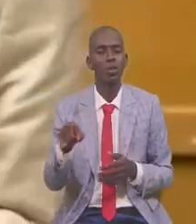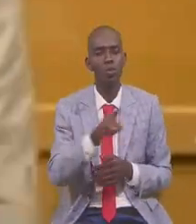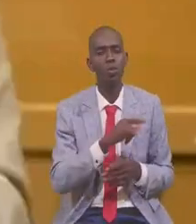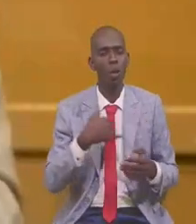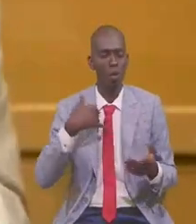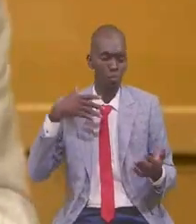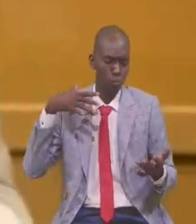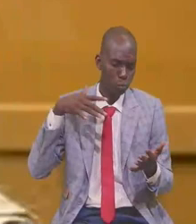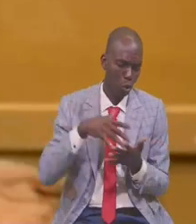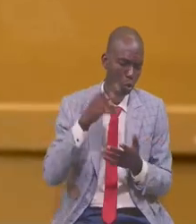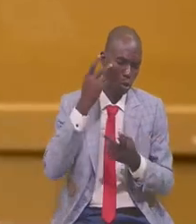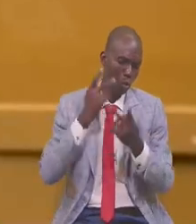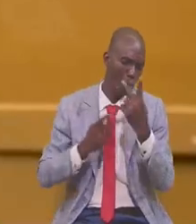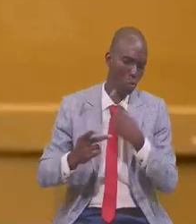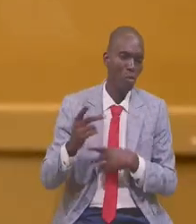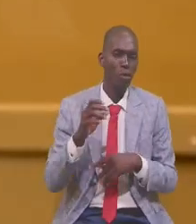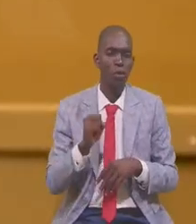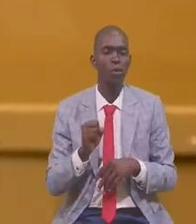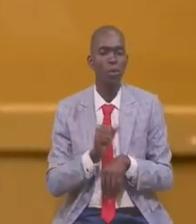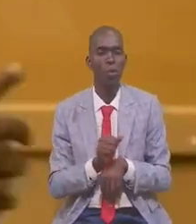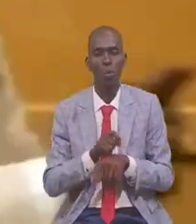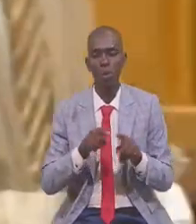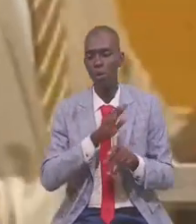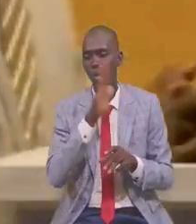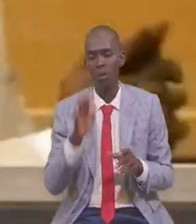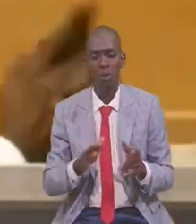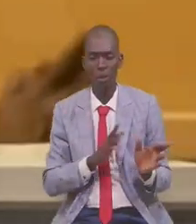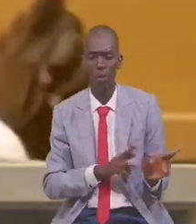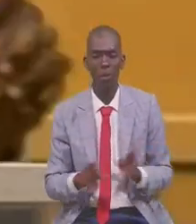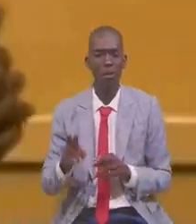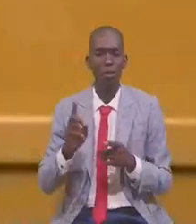pas comment se préparer pour le moment où ils viennent.